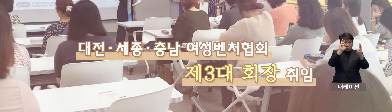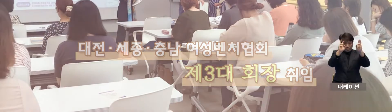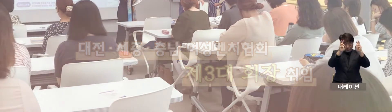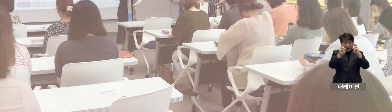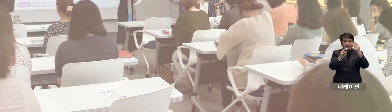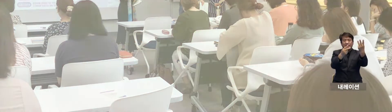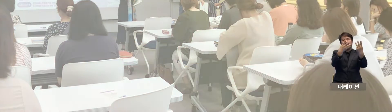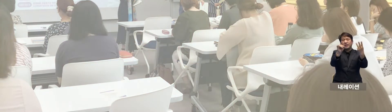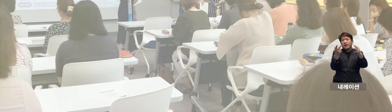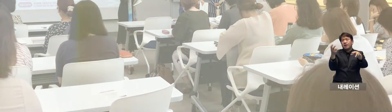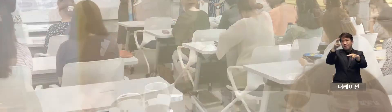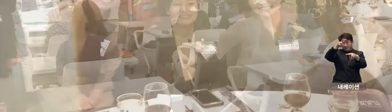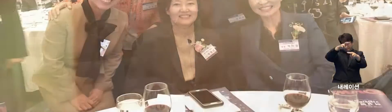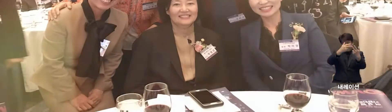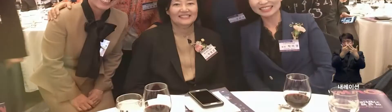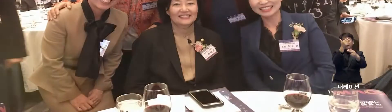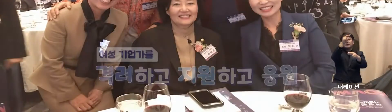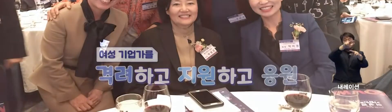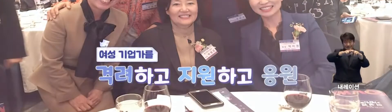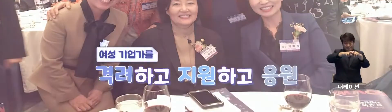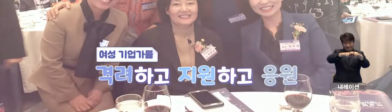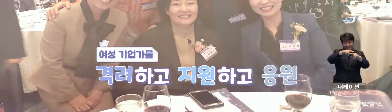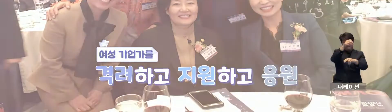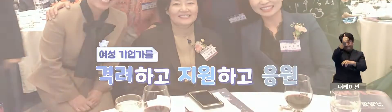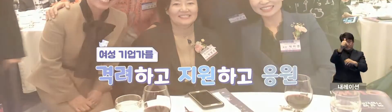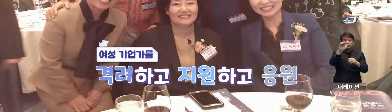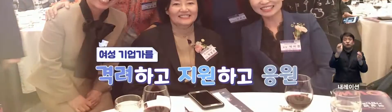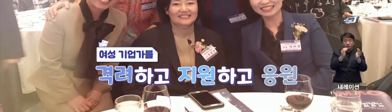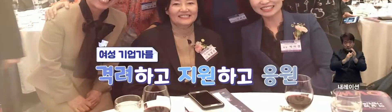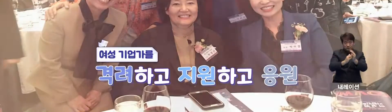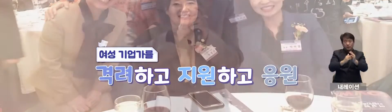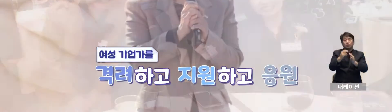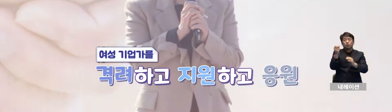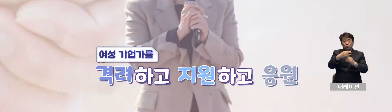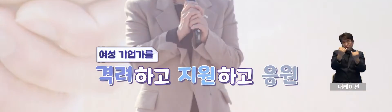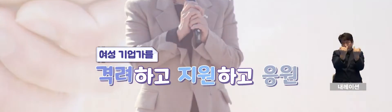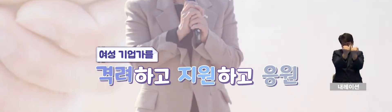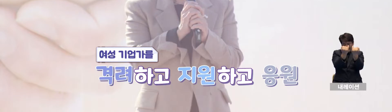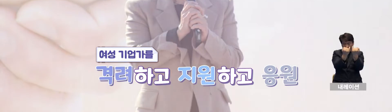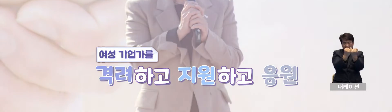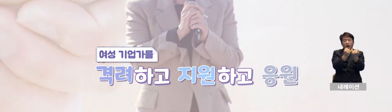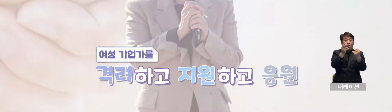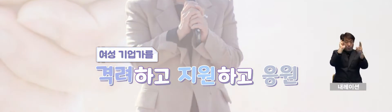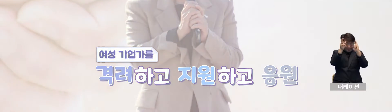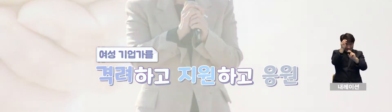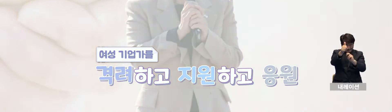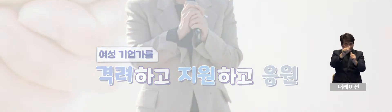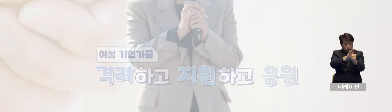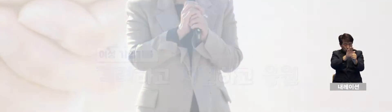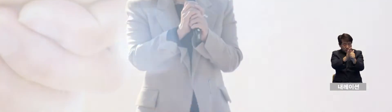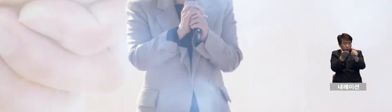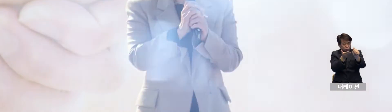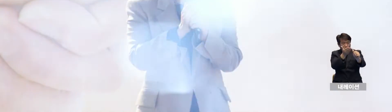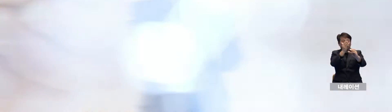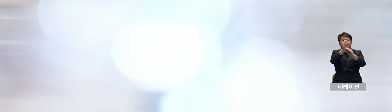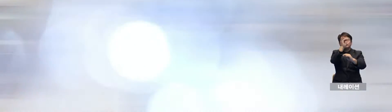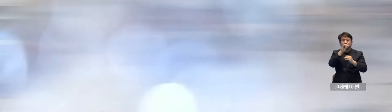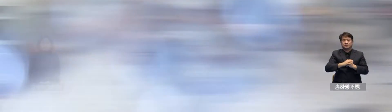취임. 여성 기업가들을 격려하고 지원하고 응원하는 뜻깊은 성장의 시간을 보내고